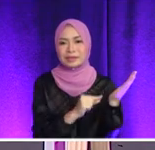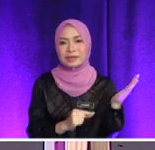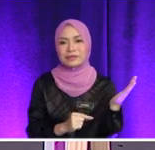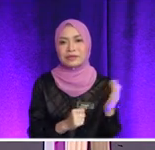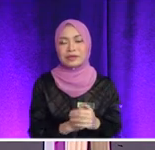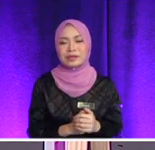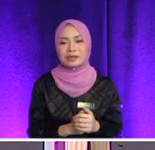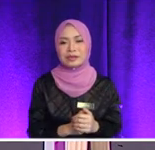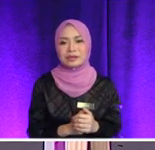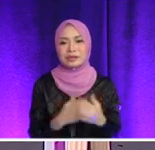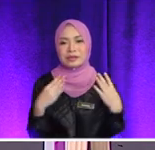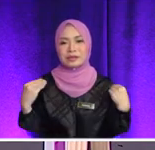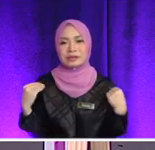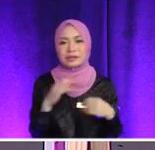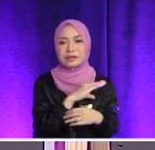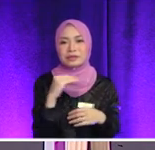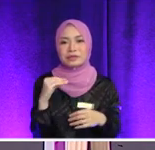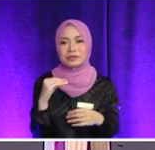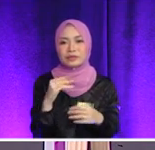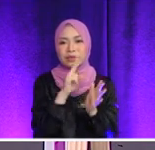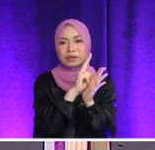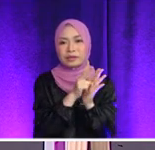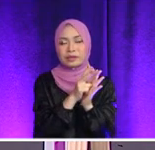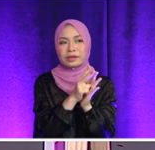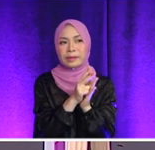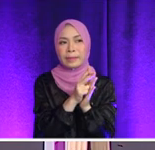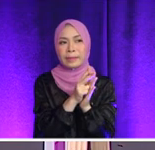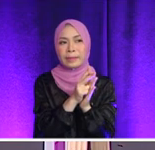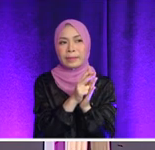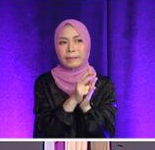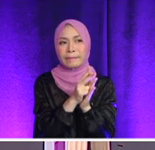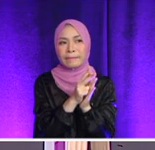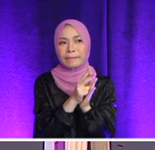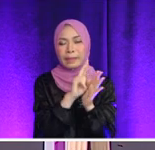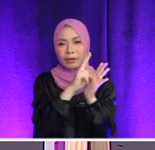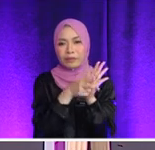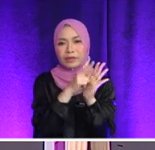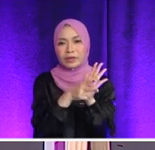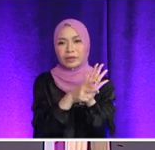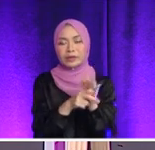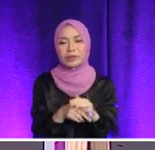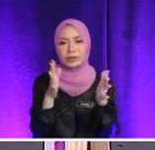videograve itu sangat banyak permintaan dari sudut pekerjaan